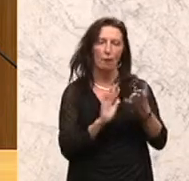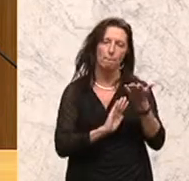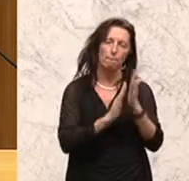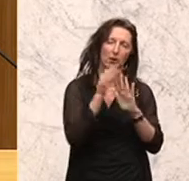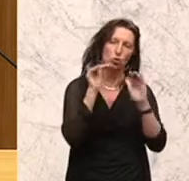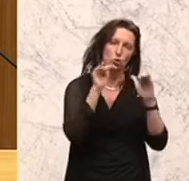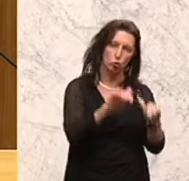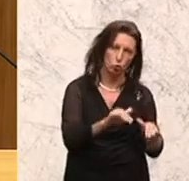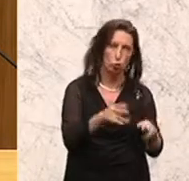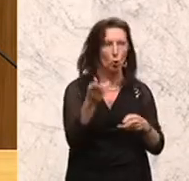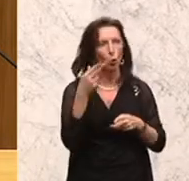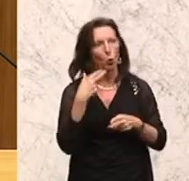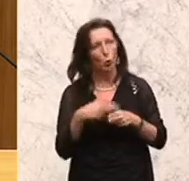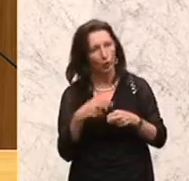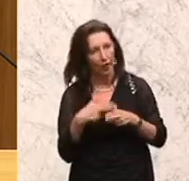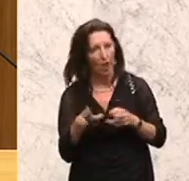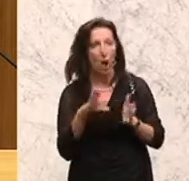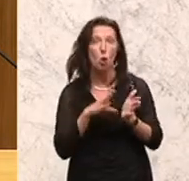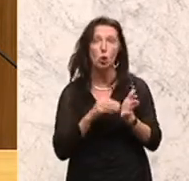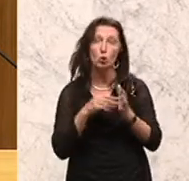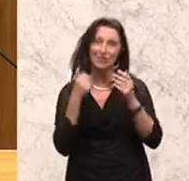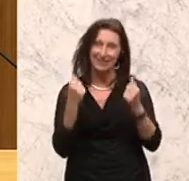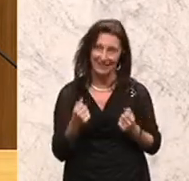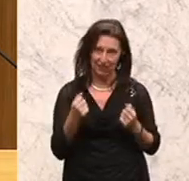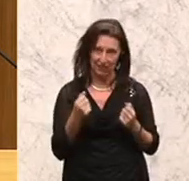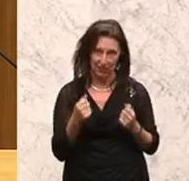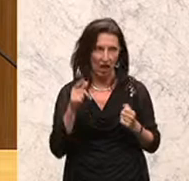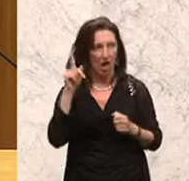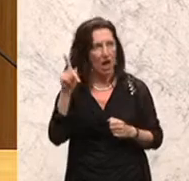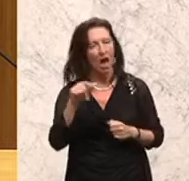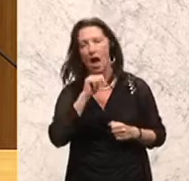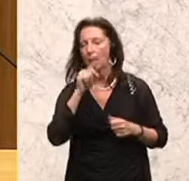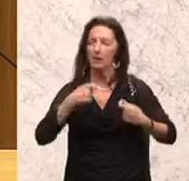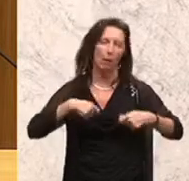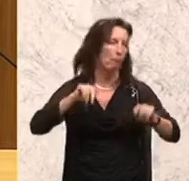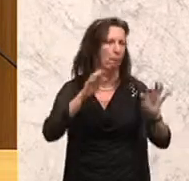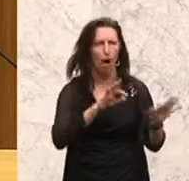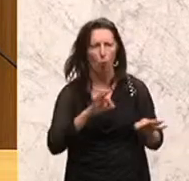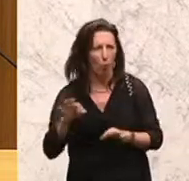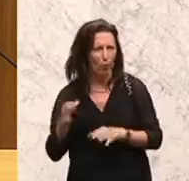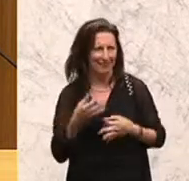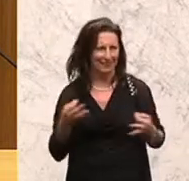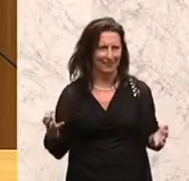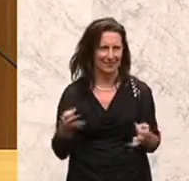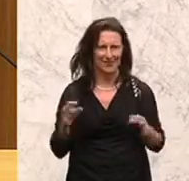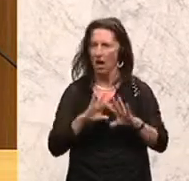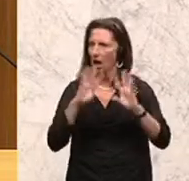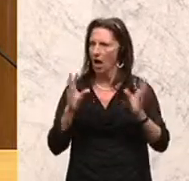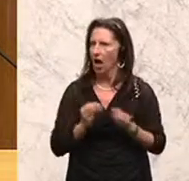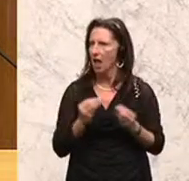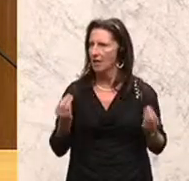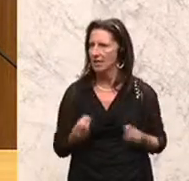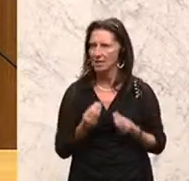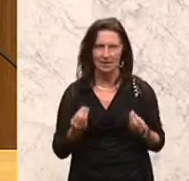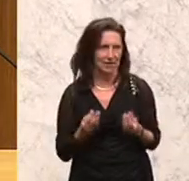Brandschutzhygiene, Nutzungssicherheit und Umweltverträglichkeit. Nicht aber Raumordnung, Bauordnung oder sonst etwas. All die Dinge, aber